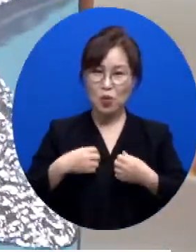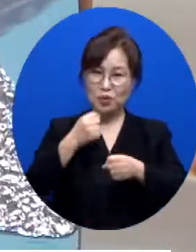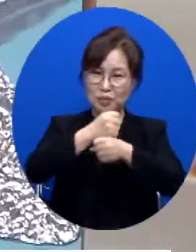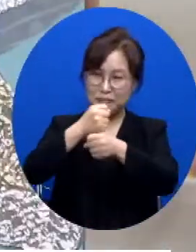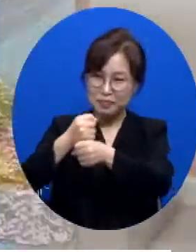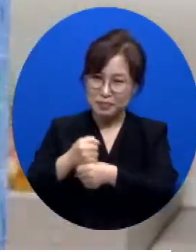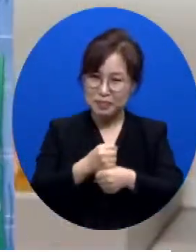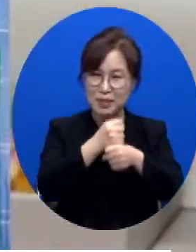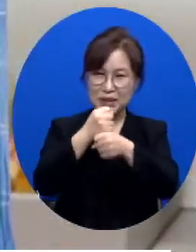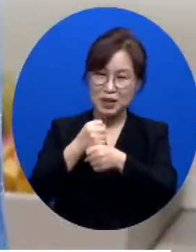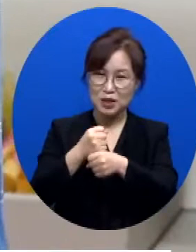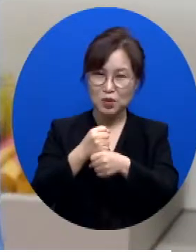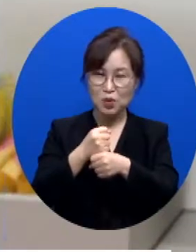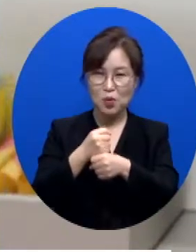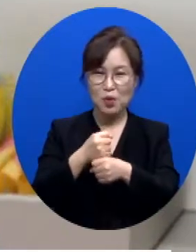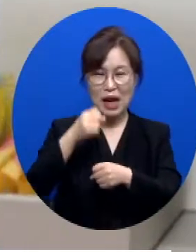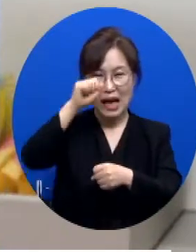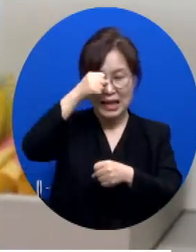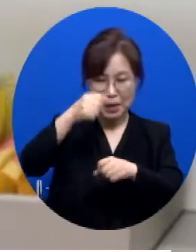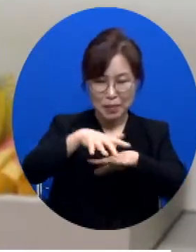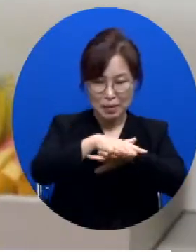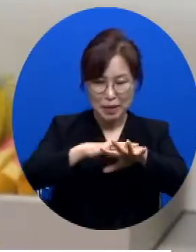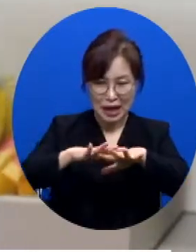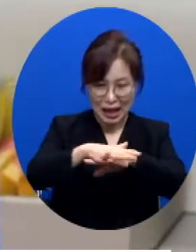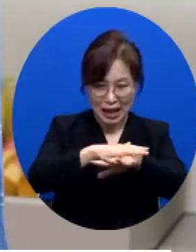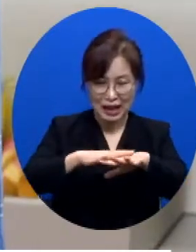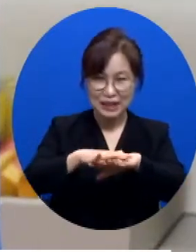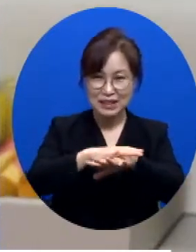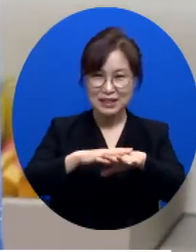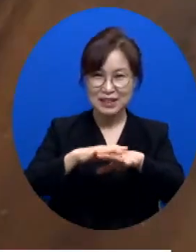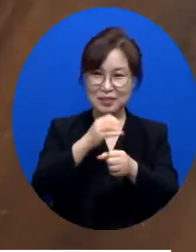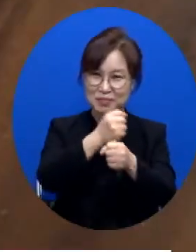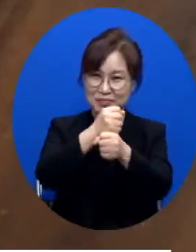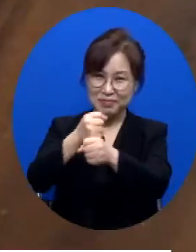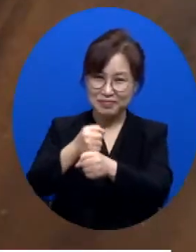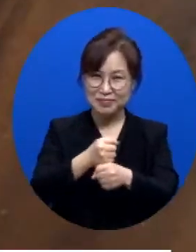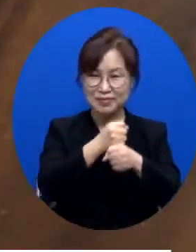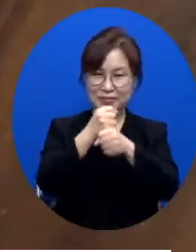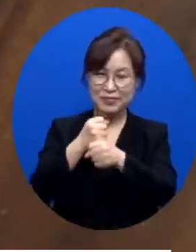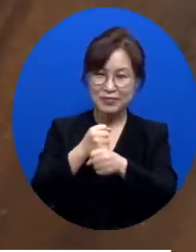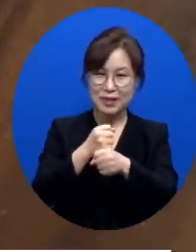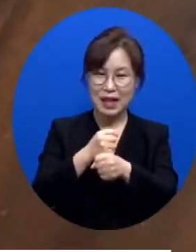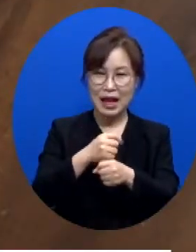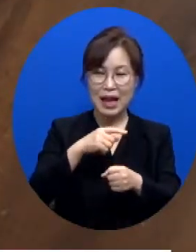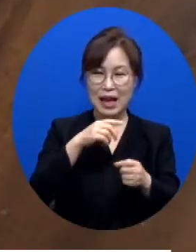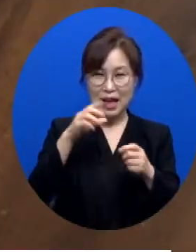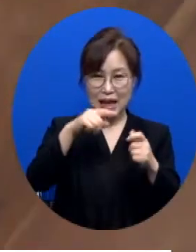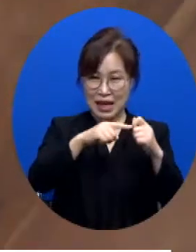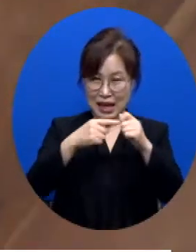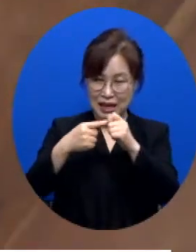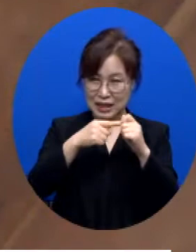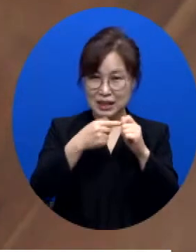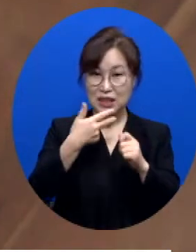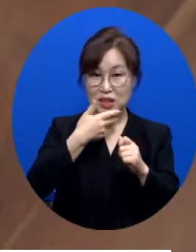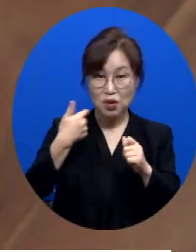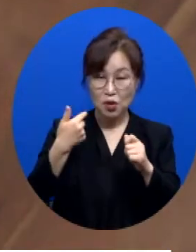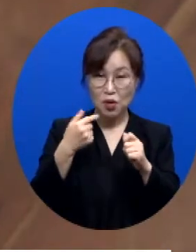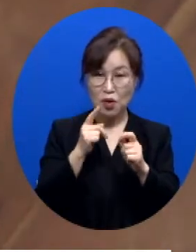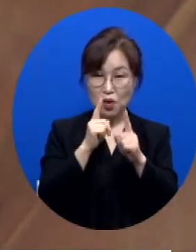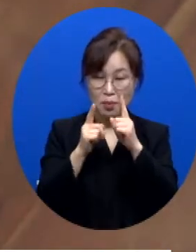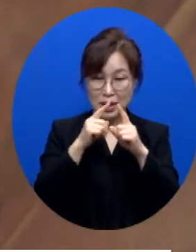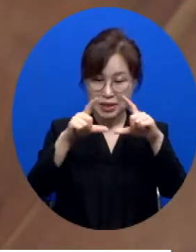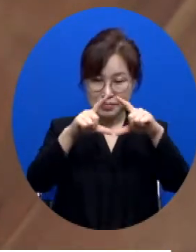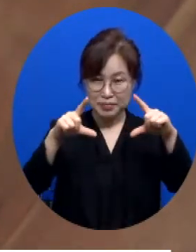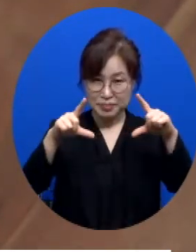만들고 양파망으로 베드로의 그물망을 만들었습니다. 한글과 영어로 적힌 말씀 카드엔 아이들을